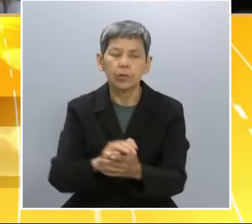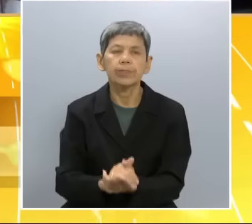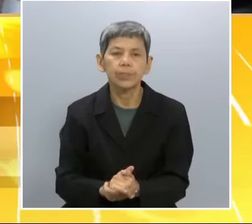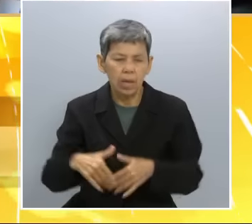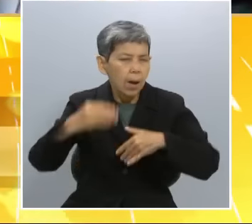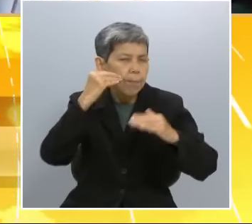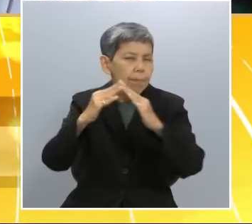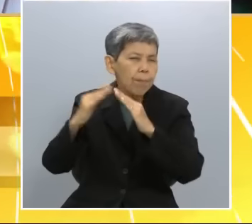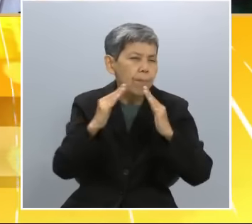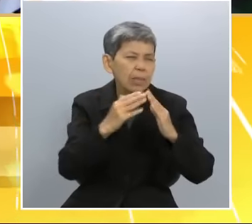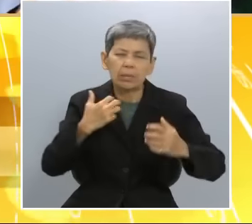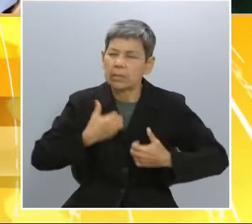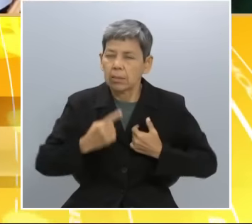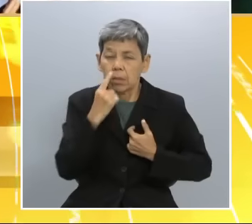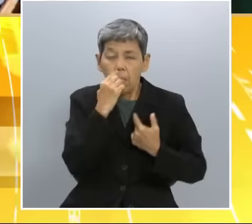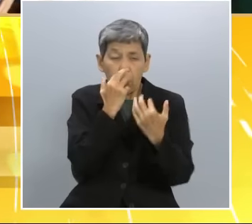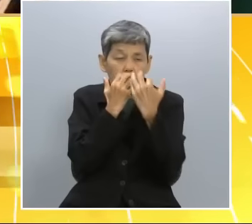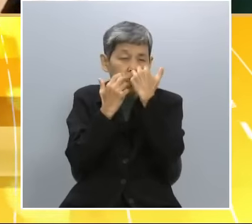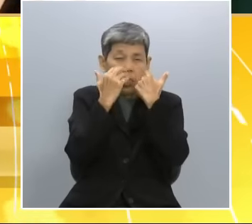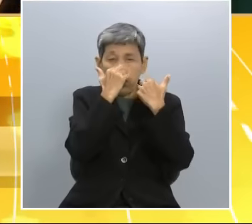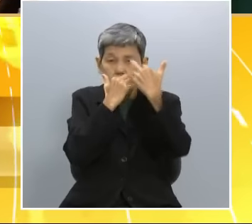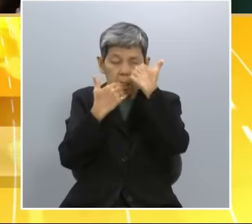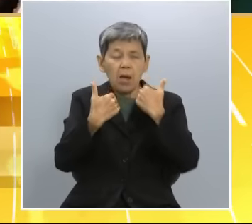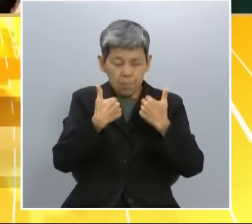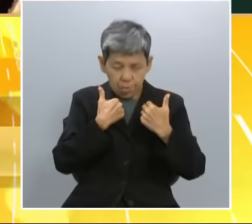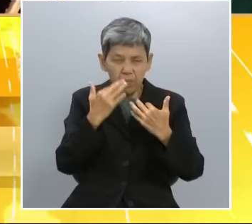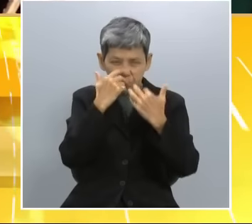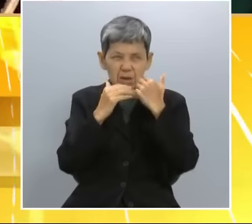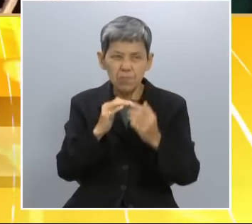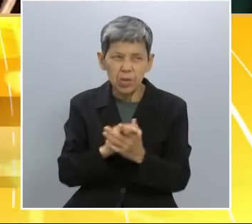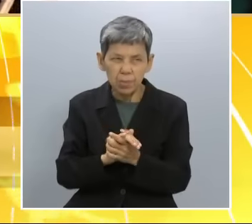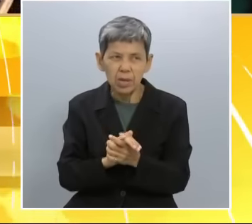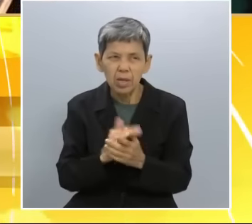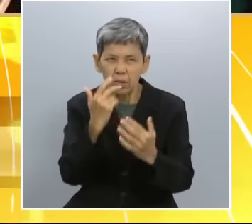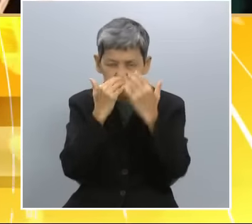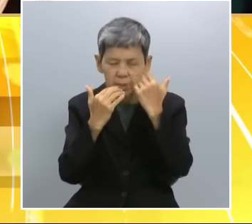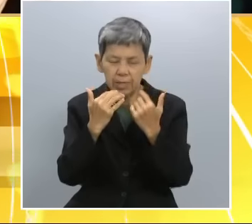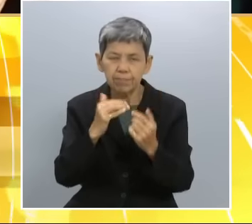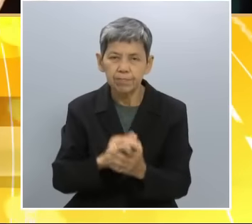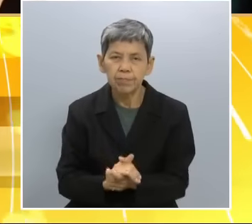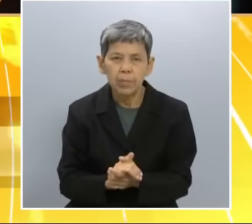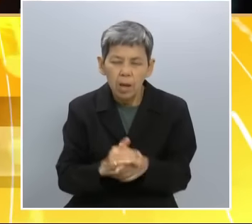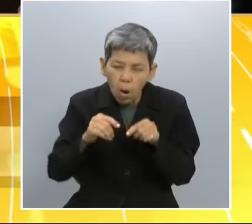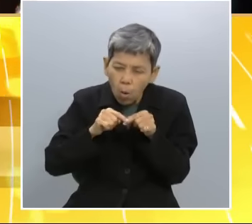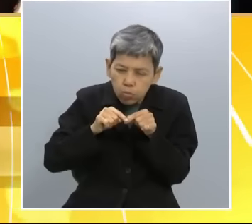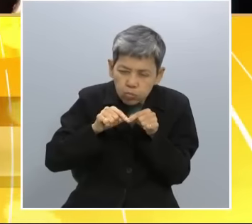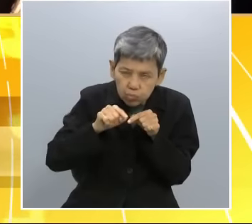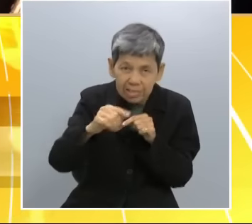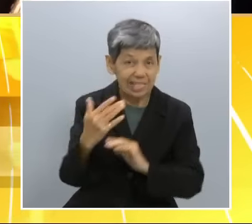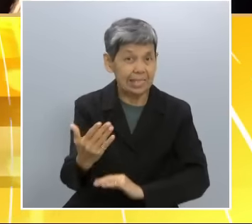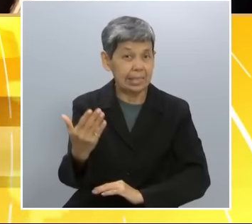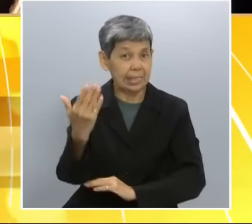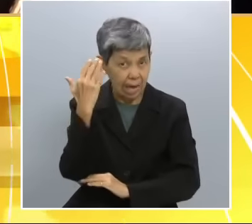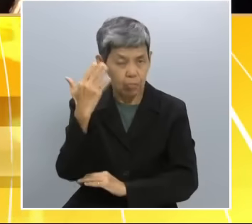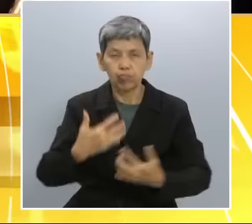เรือนร้อนตอนนี้ก็คือกลิ่นตอนนี้มันจะออกไปยันบัณฑิตมาตำบลบัณฑิตมาระยะเนี้ยทางฝั่งไป เช้าวันนี้